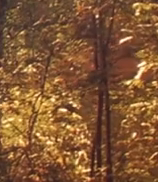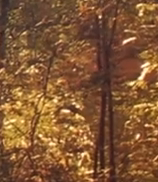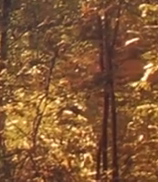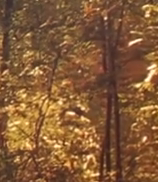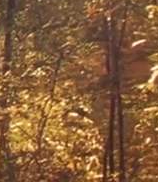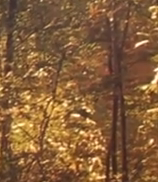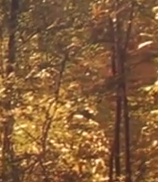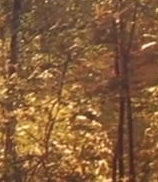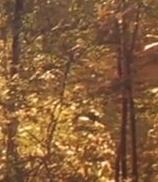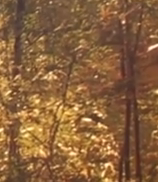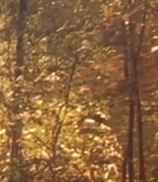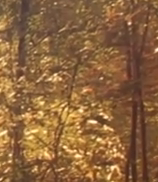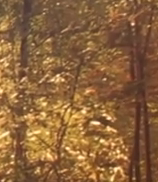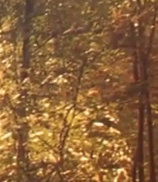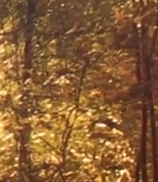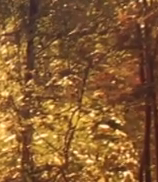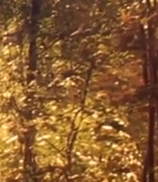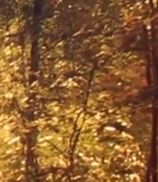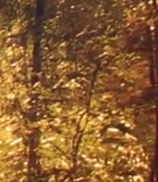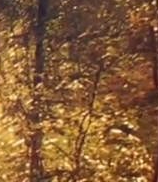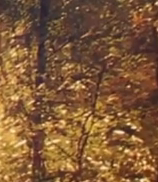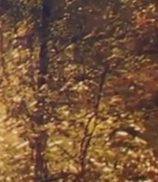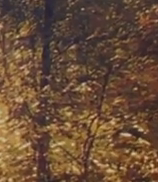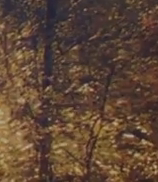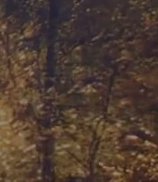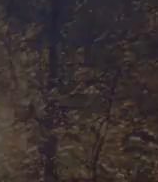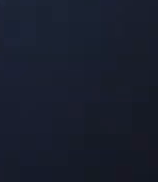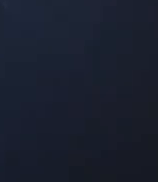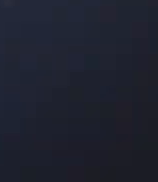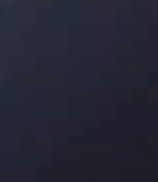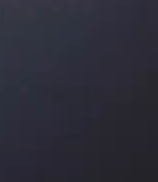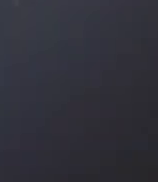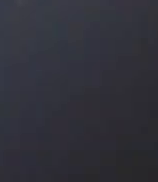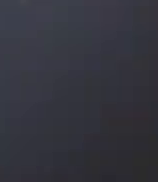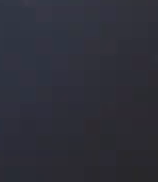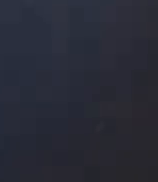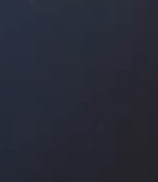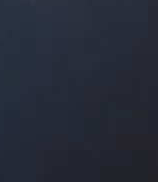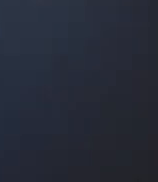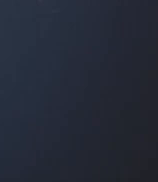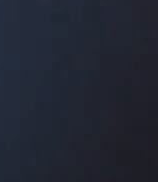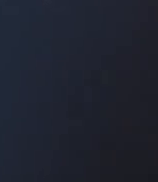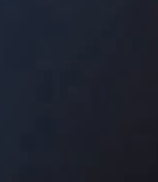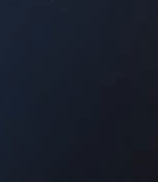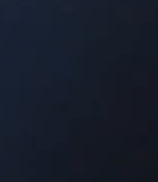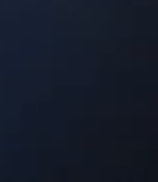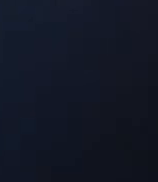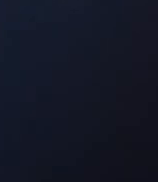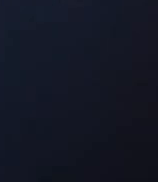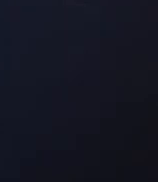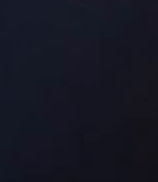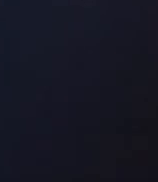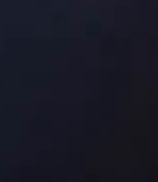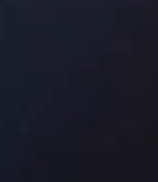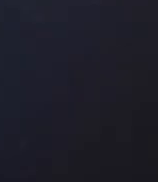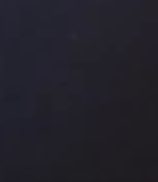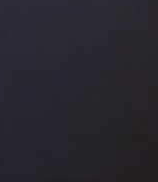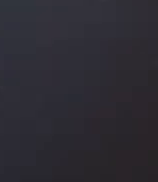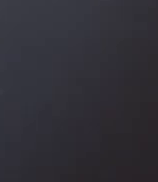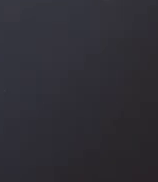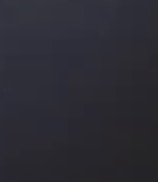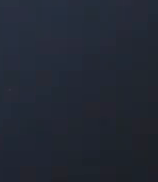какое-то дело, то свет засияет на пути твоем. Иов 22:28, потому что мы живем верой в